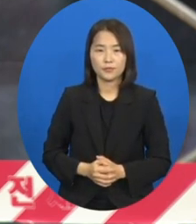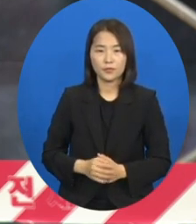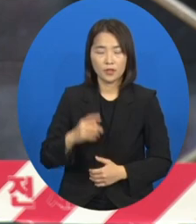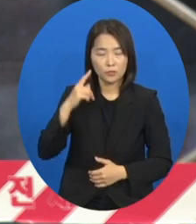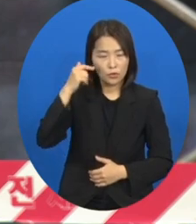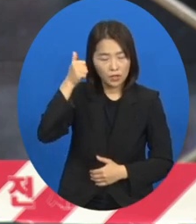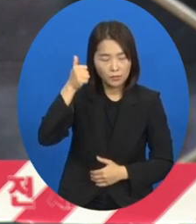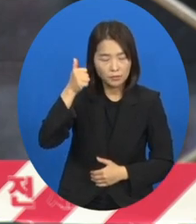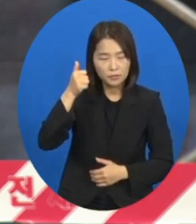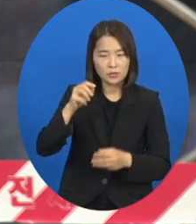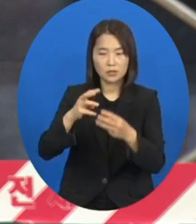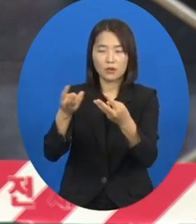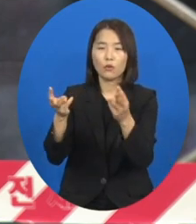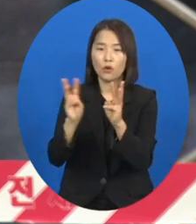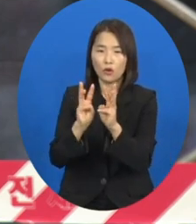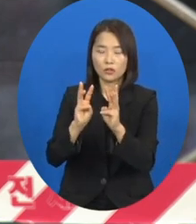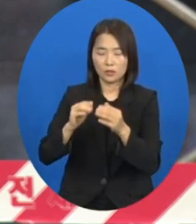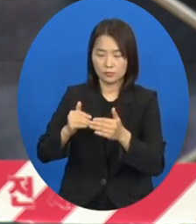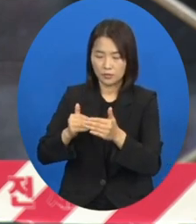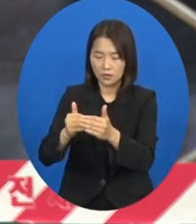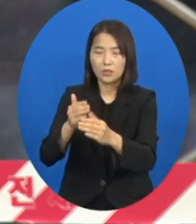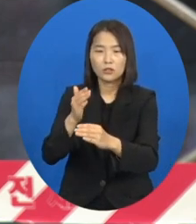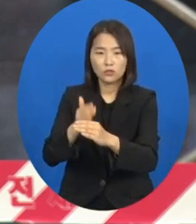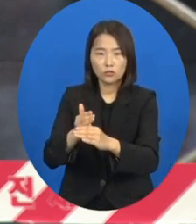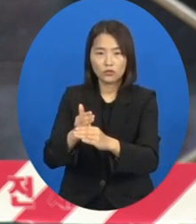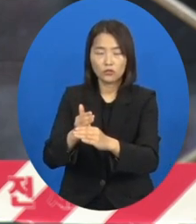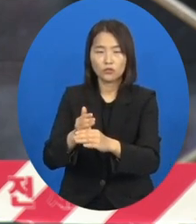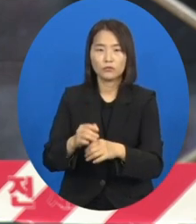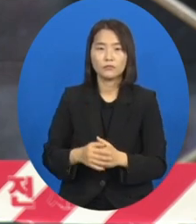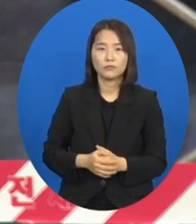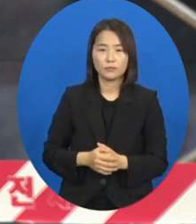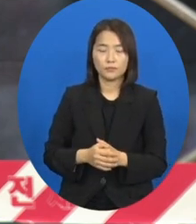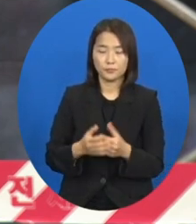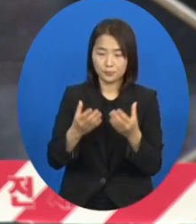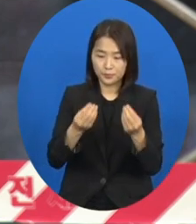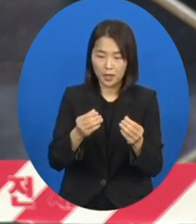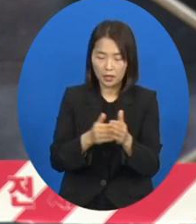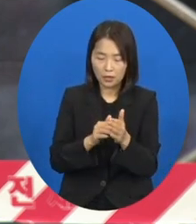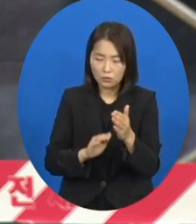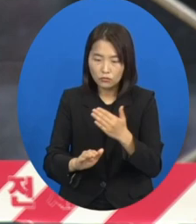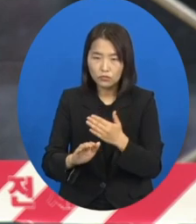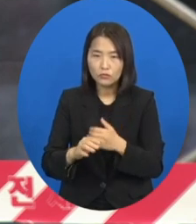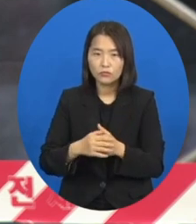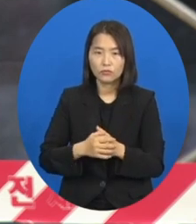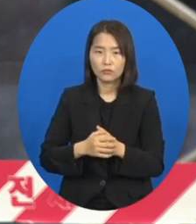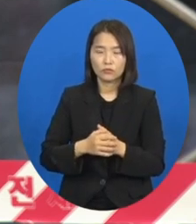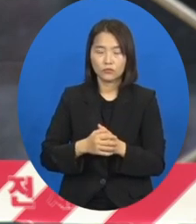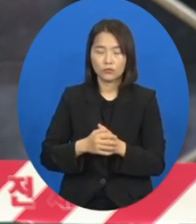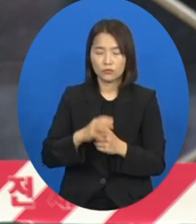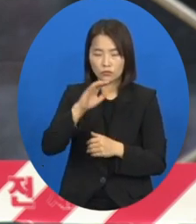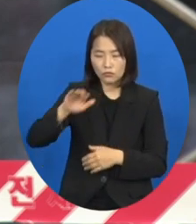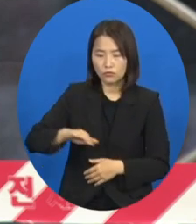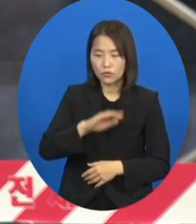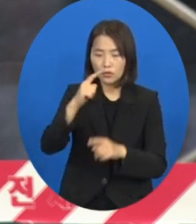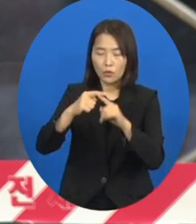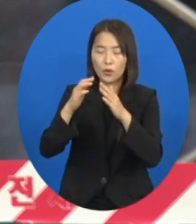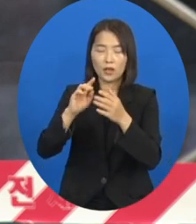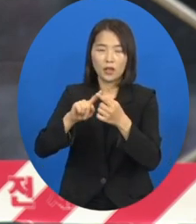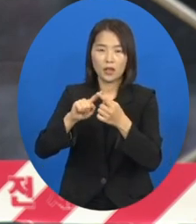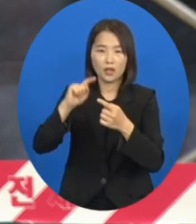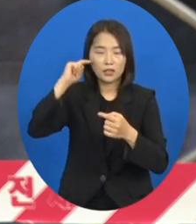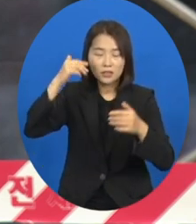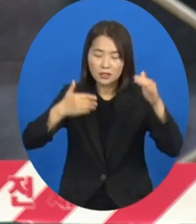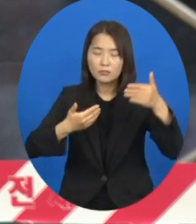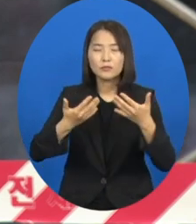목사님들과 워크샵을 진행하는데 워크샵을 마친 후에 목사님들이 선한목자교회에서 여러 가지 질문을 하였습니다.